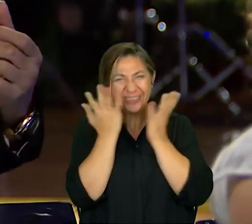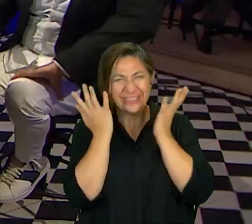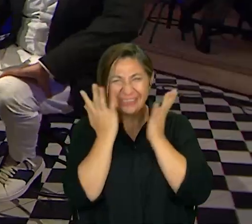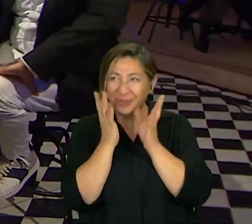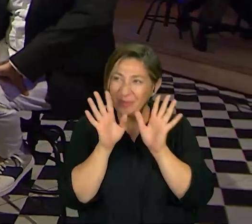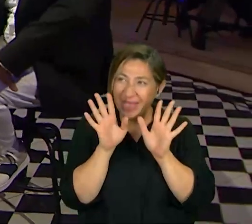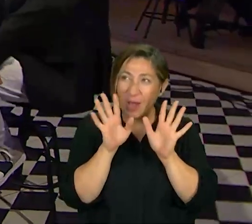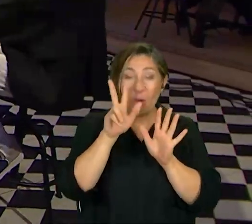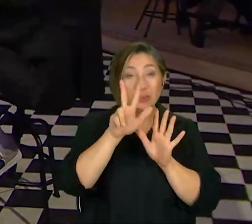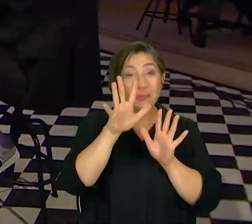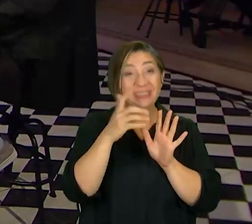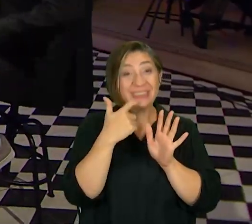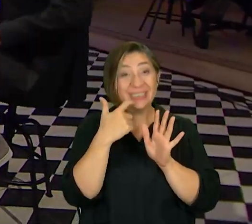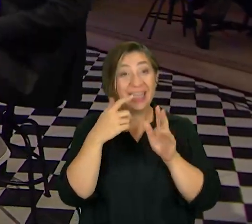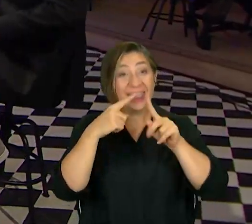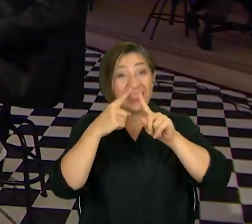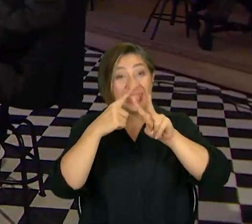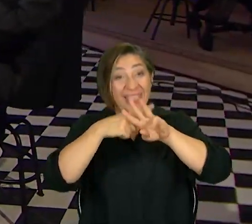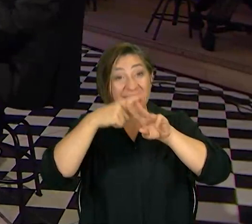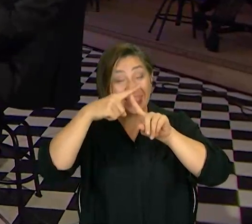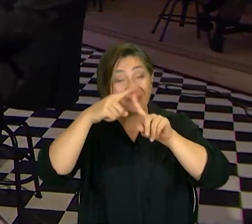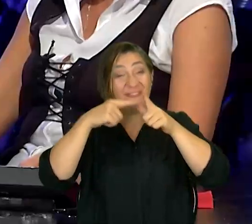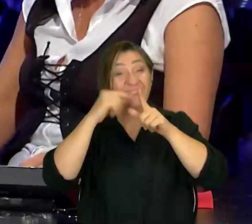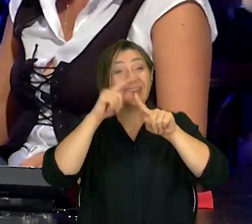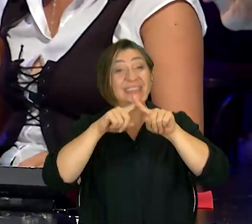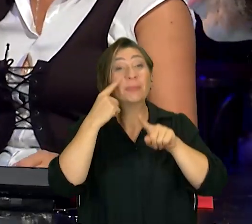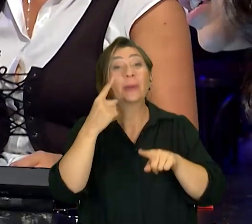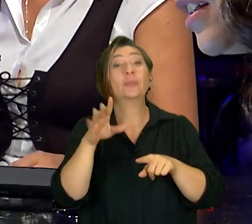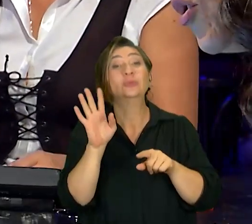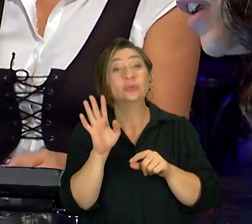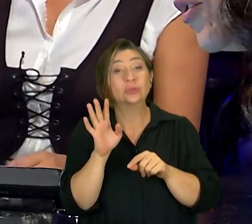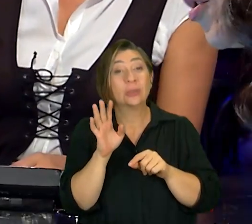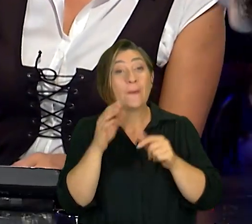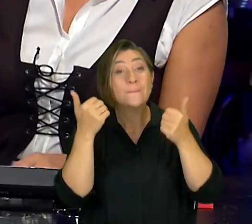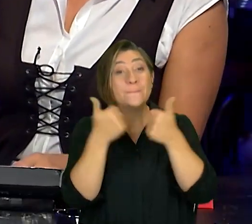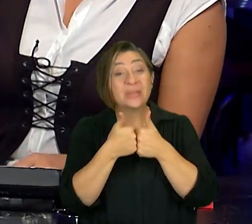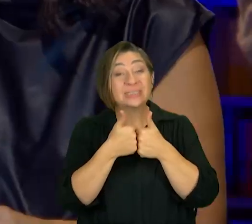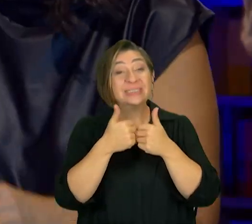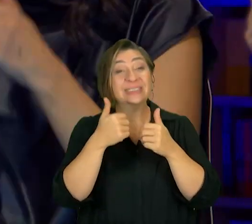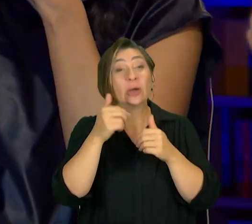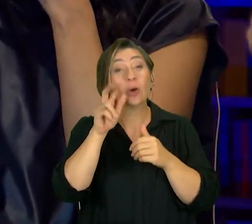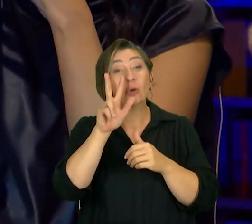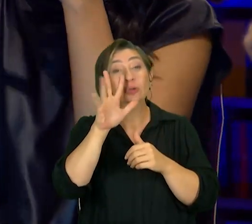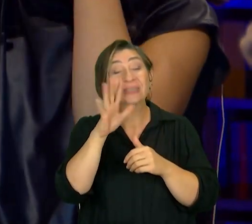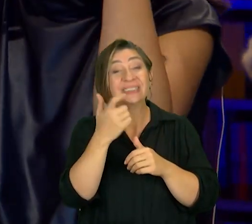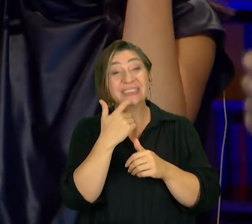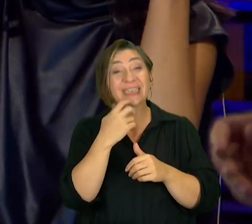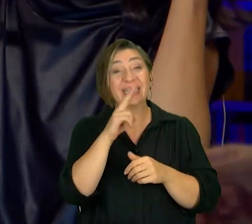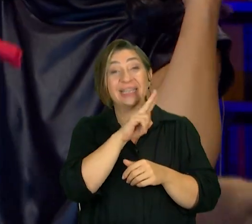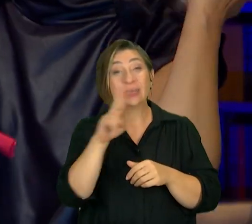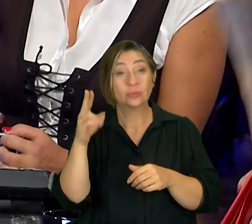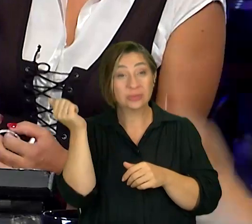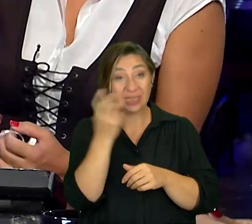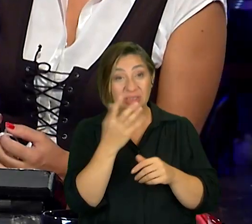belli? 35 sene sonra Netflix'e bile mi bakmıyorsunuz? Ne yapıyorsunuz ya? Kaç yorumu seyrediyorlar? Hayır hayır. Sana? 35 senede bir kere 700 tane